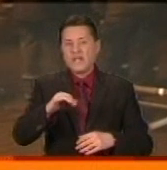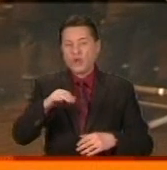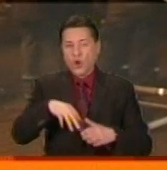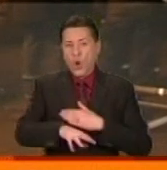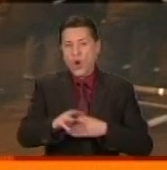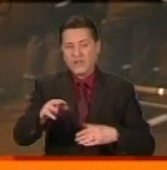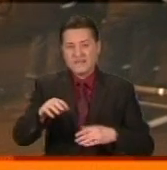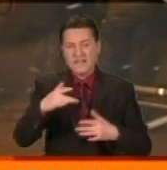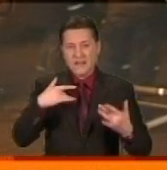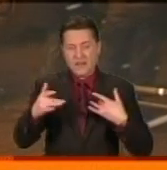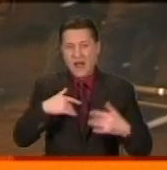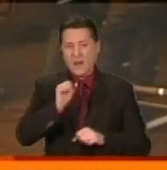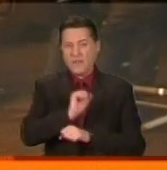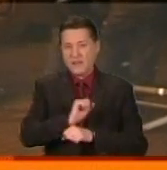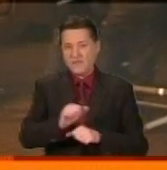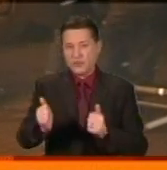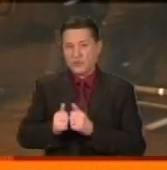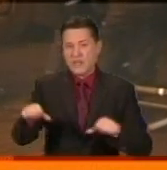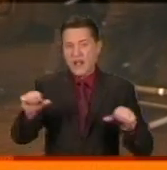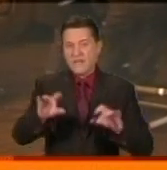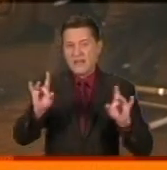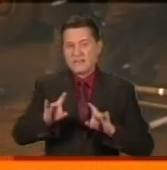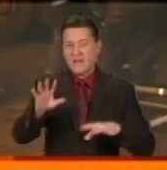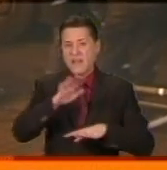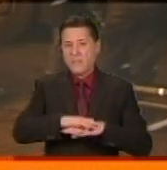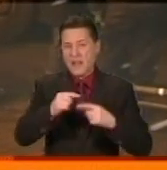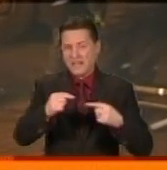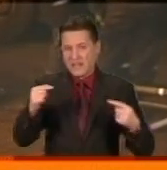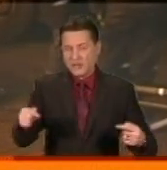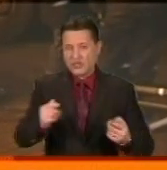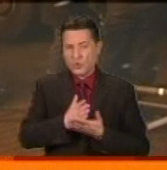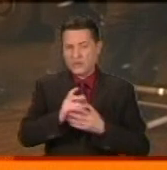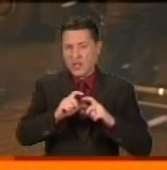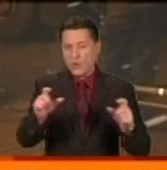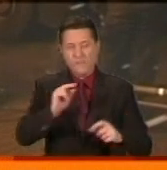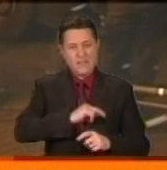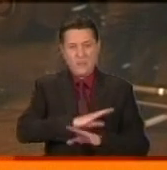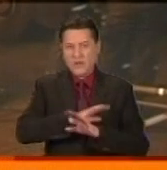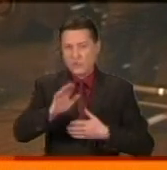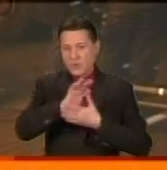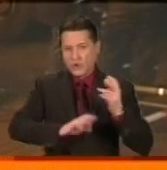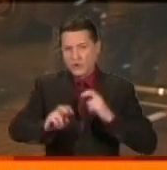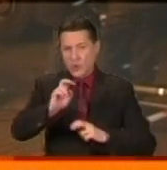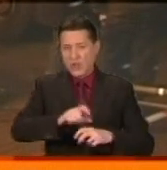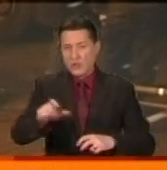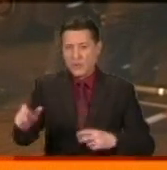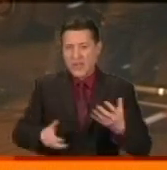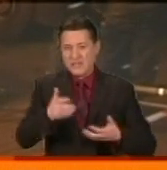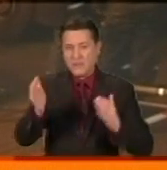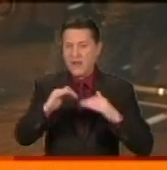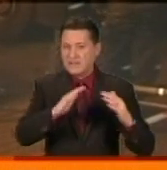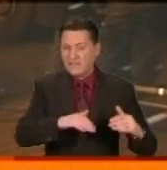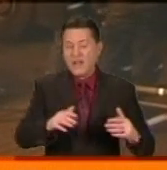сусідніє кафе ресторани банки та інші установи не працюють рятувальники продовжують шукати людей розгрібати завали і